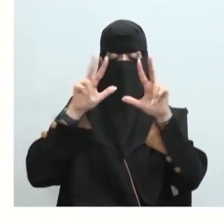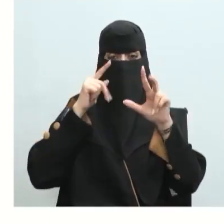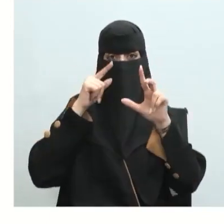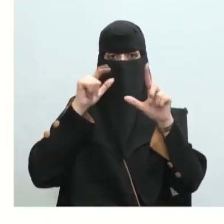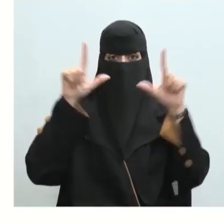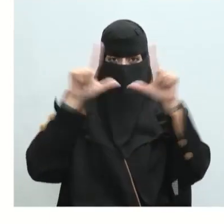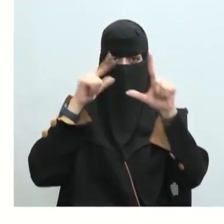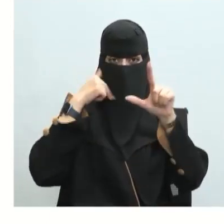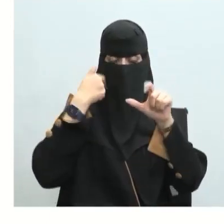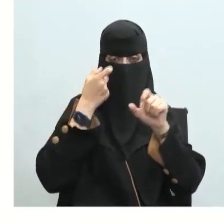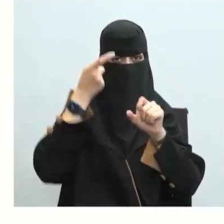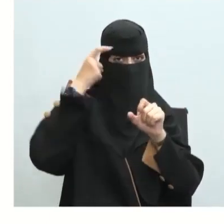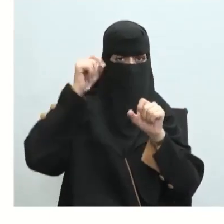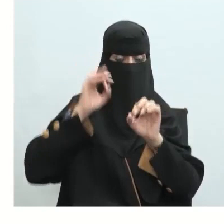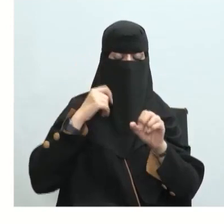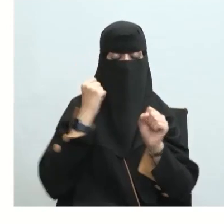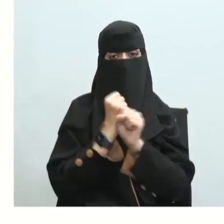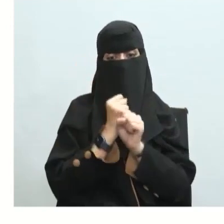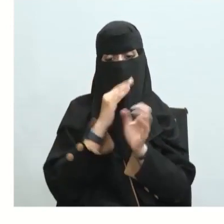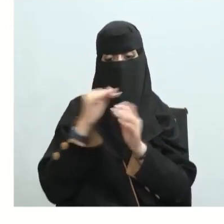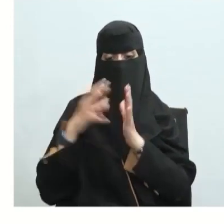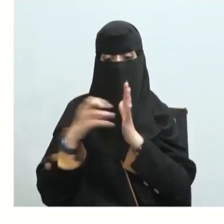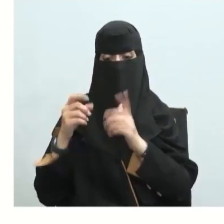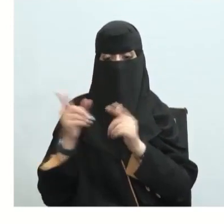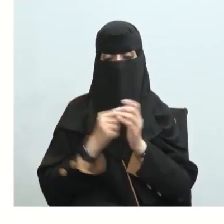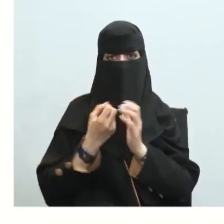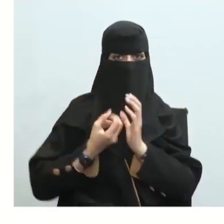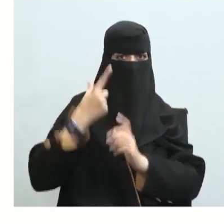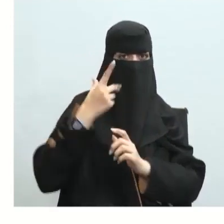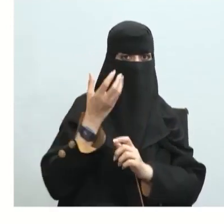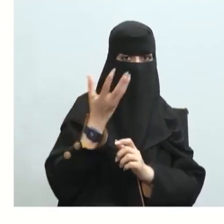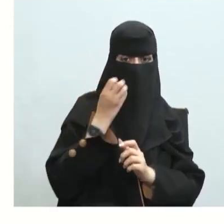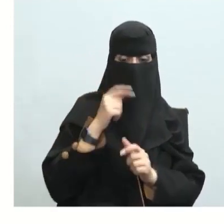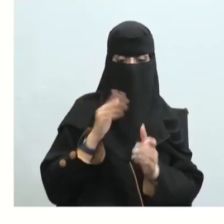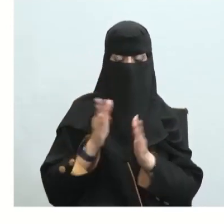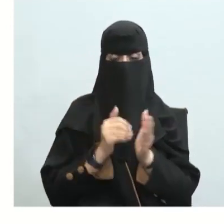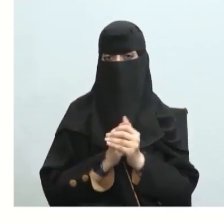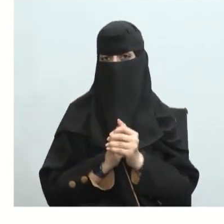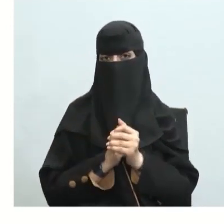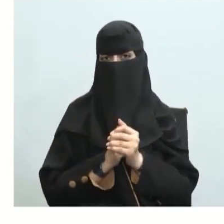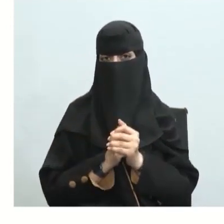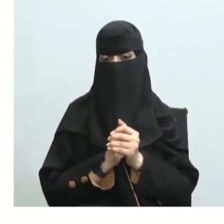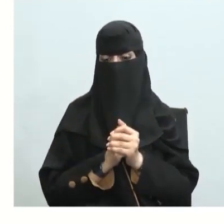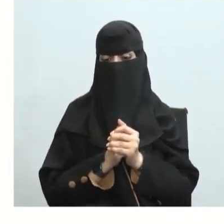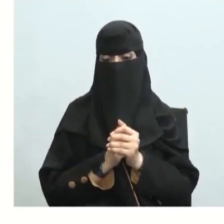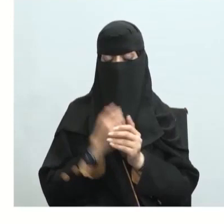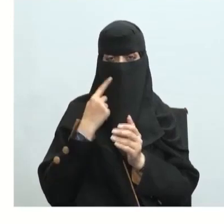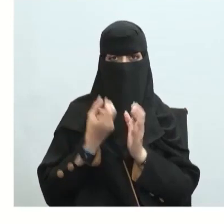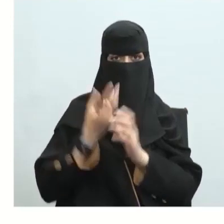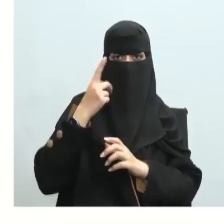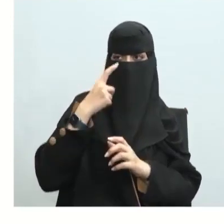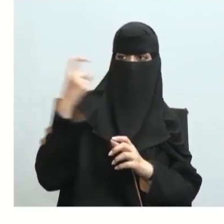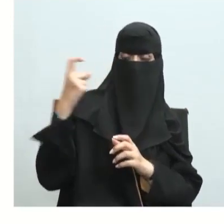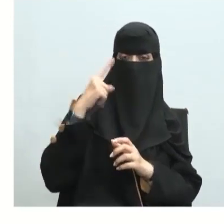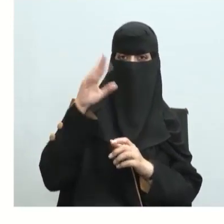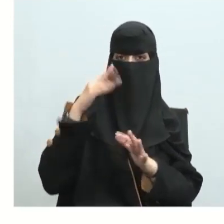الاقناع الفعل هذه نماذج اثاره الانتباه والحاجه العرض الاقناع الفعل اثاره الانتباه هو